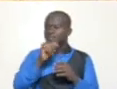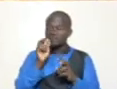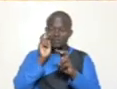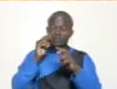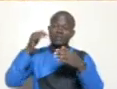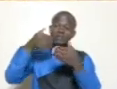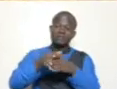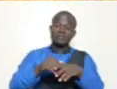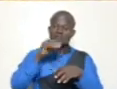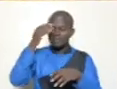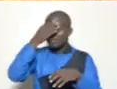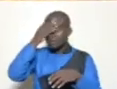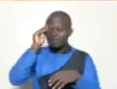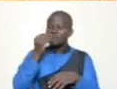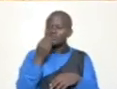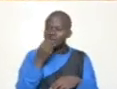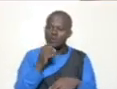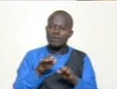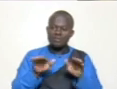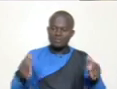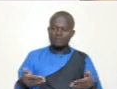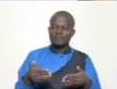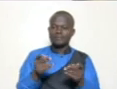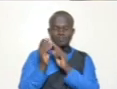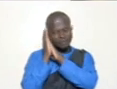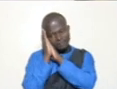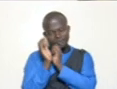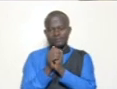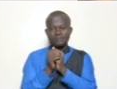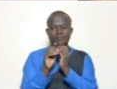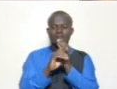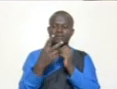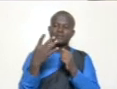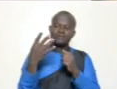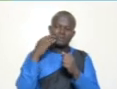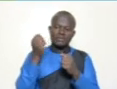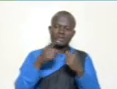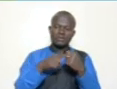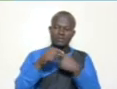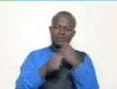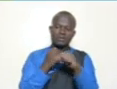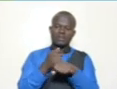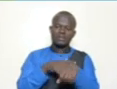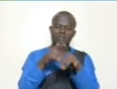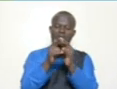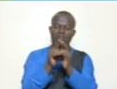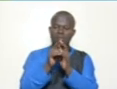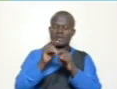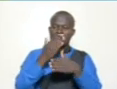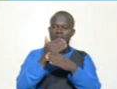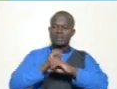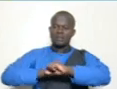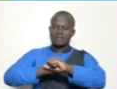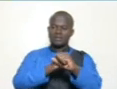igihe yibagirwa kufurya cyangwa se gusasa buriri bwe hari ku itariki 24 z'ukwezi kwa gatandatu uyu mwaka ubwo inama ya ministri yemezaga politiki irengera